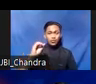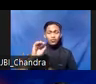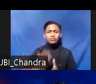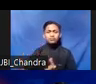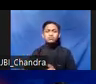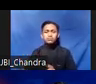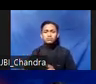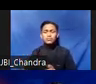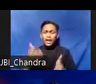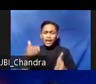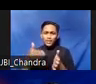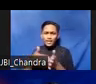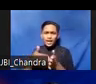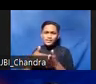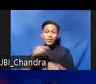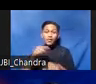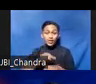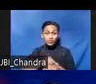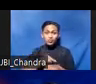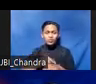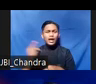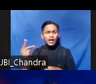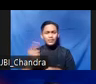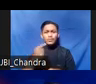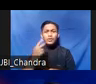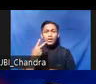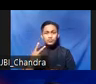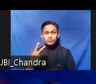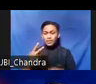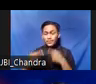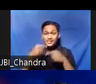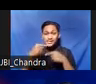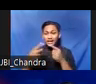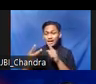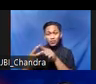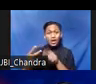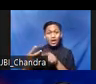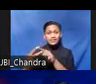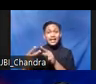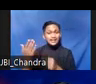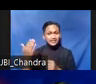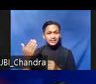keterbatasan waktu maka kami berdua cuma menerangkan tentang main diri dan